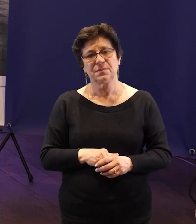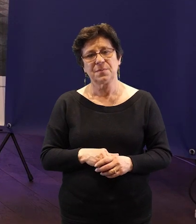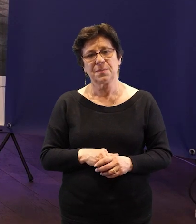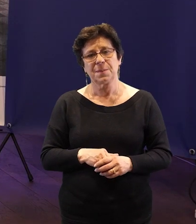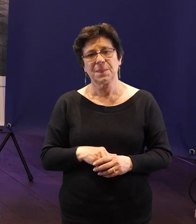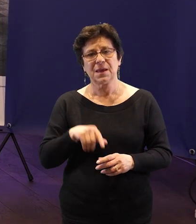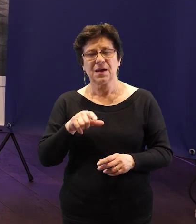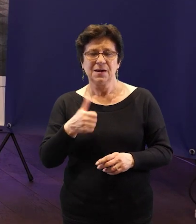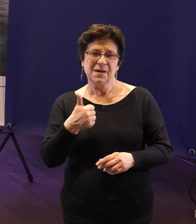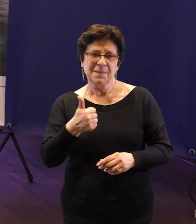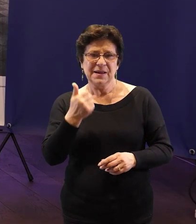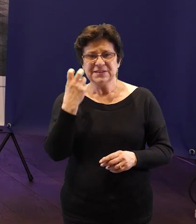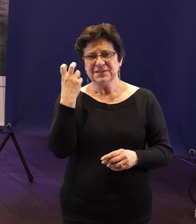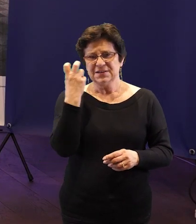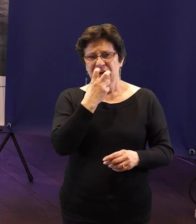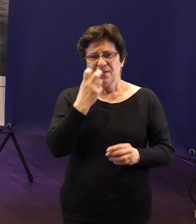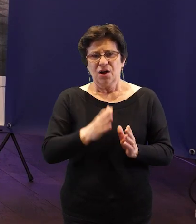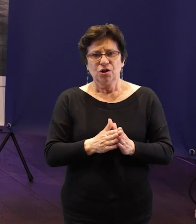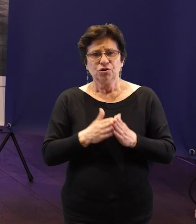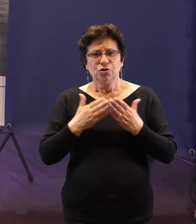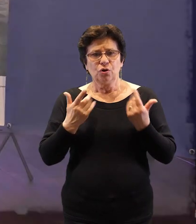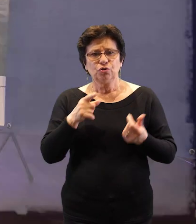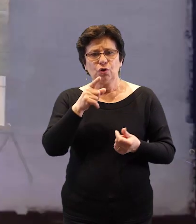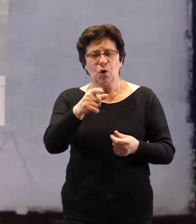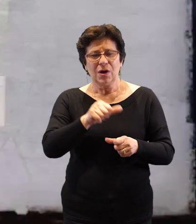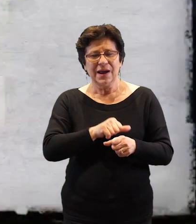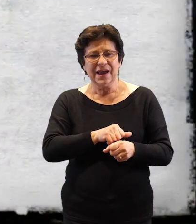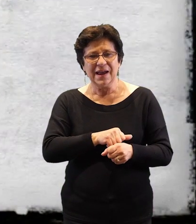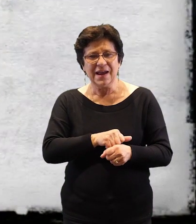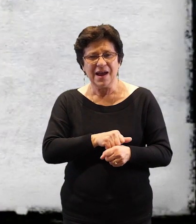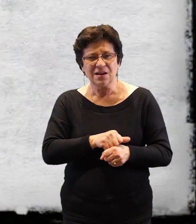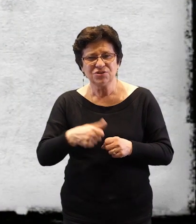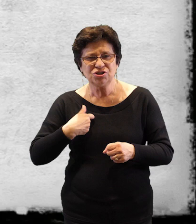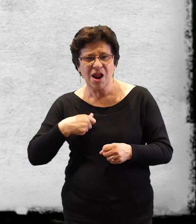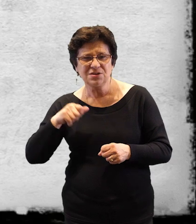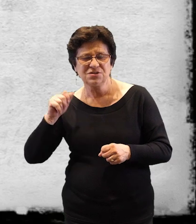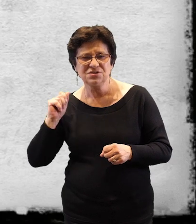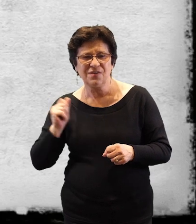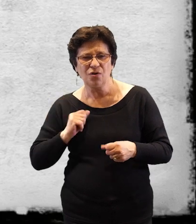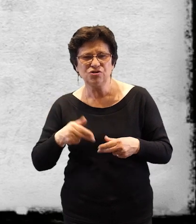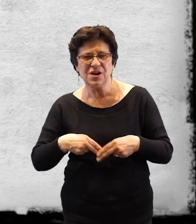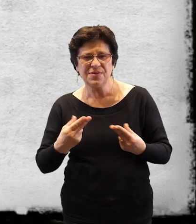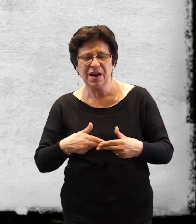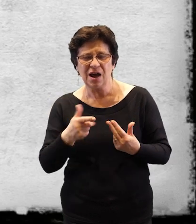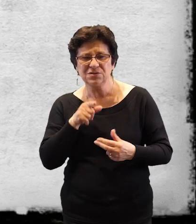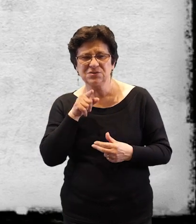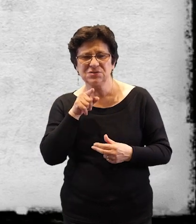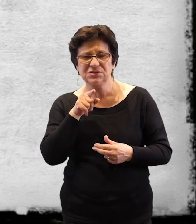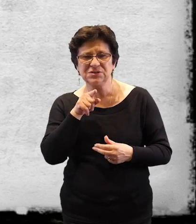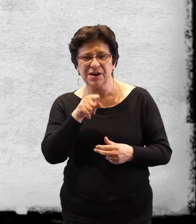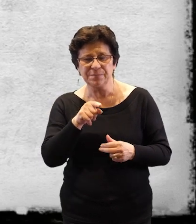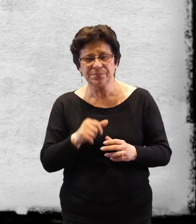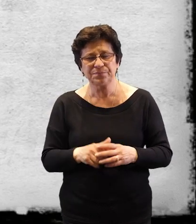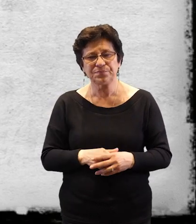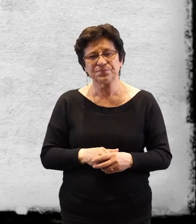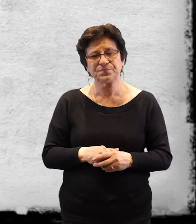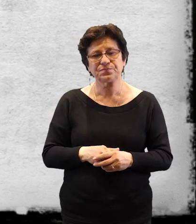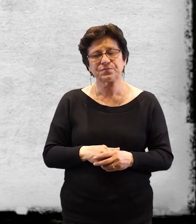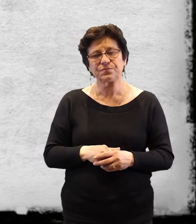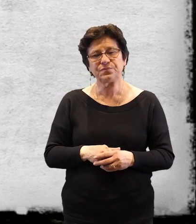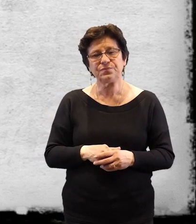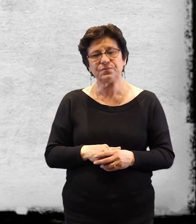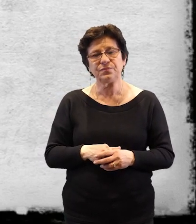Chyba jedna z najciekawszych książek to jest śledztwo dziennikarskie, które prowadziłem razem z Łukaszem Orlickim z magazynu